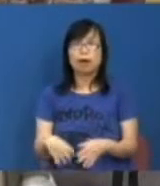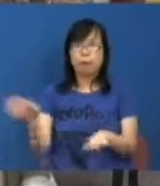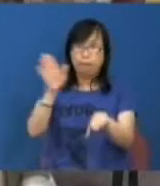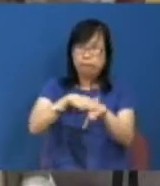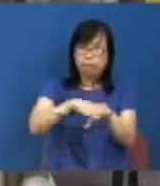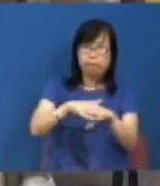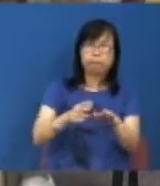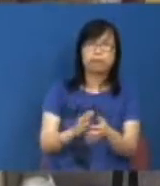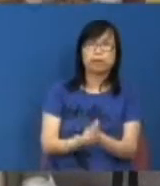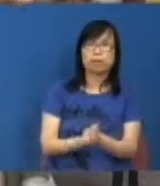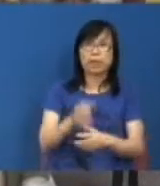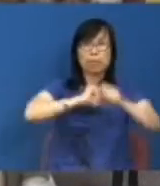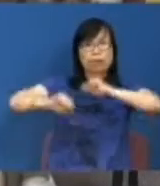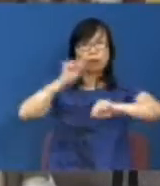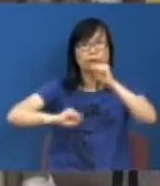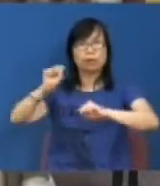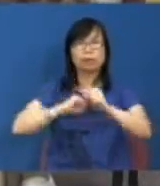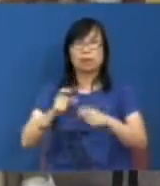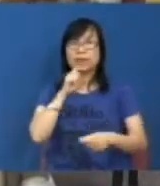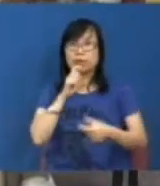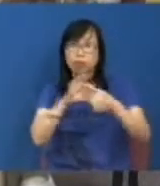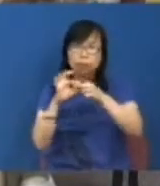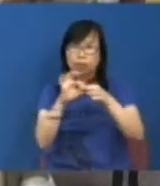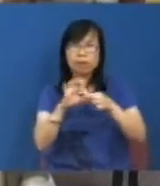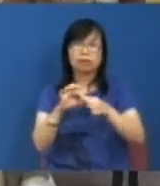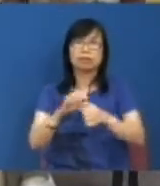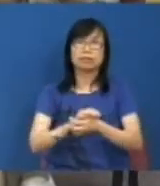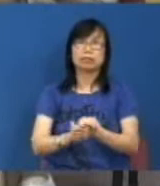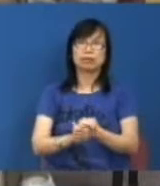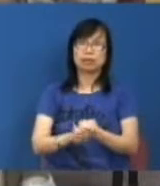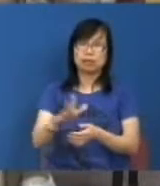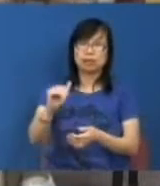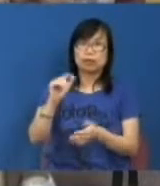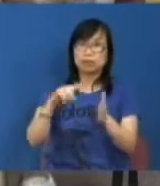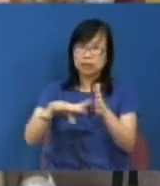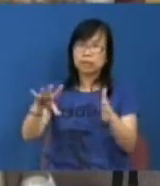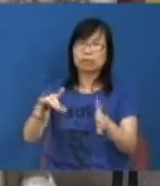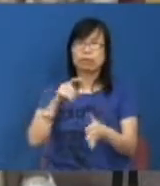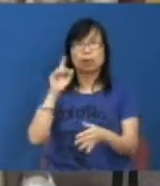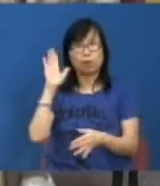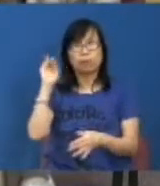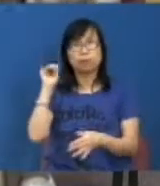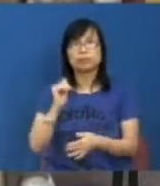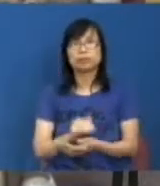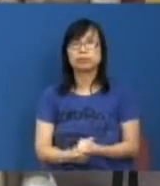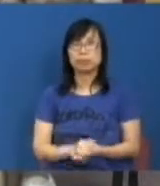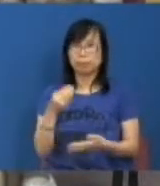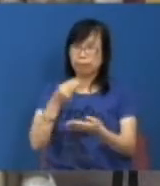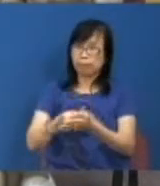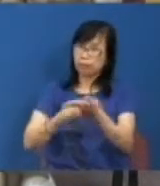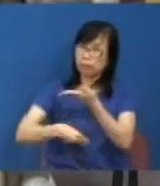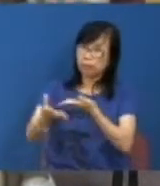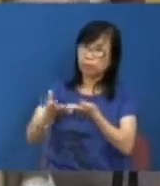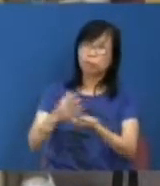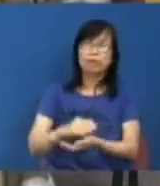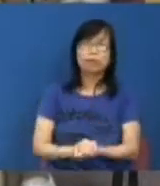上啦，或者一啲相關嘅一啲需要能源嘅地方度，我覺得可行喎。 係。 咁另一方面咧，賣出嚟咯。